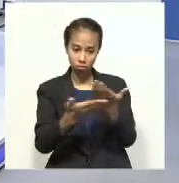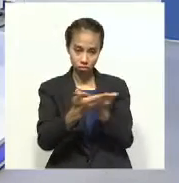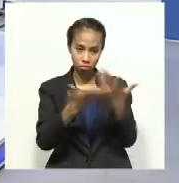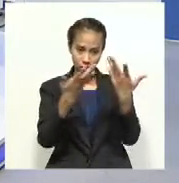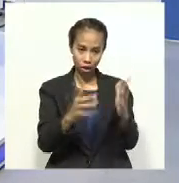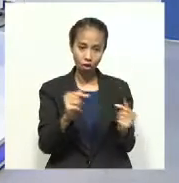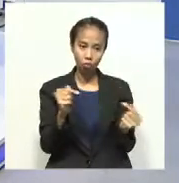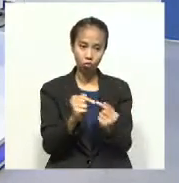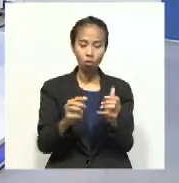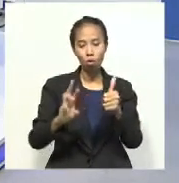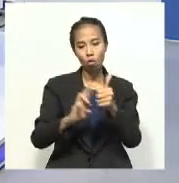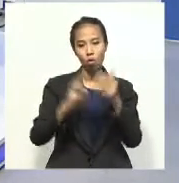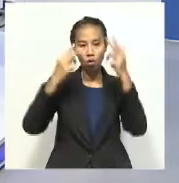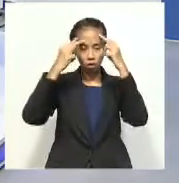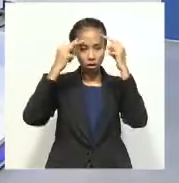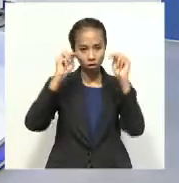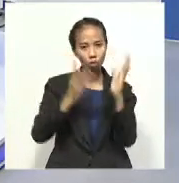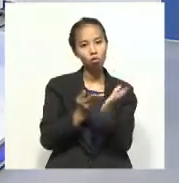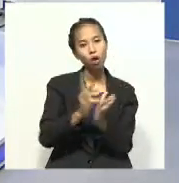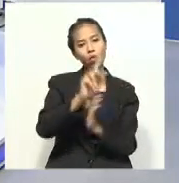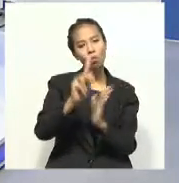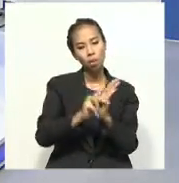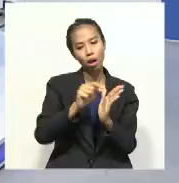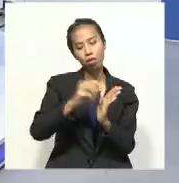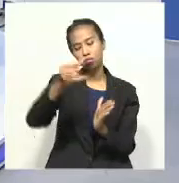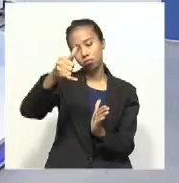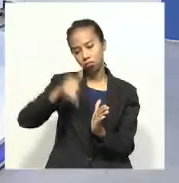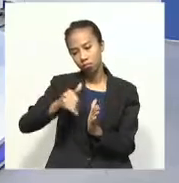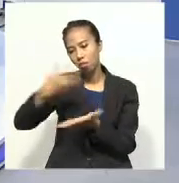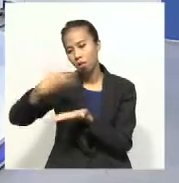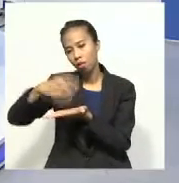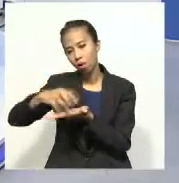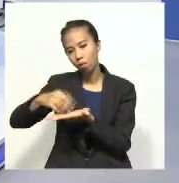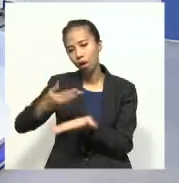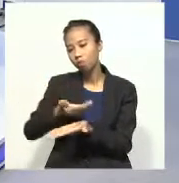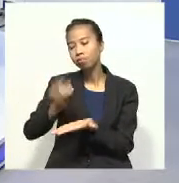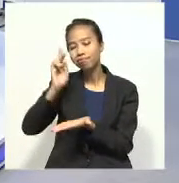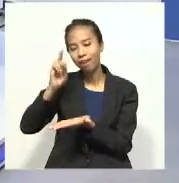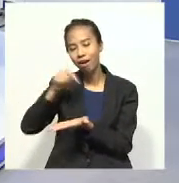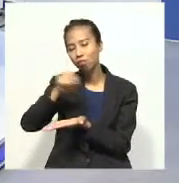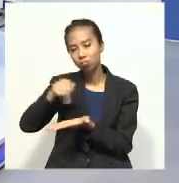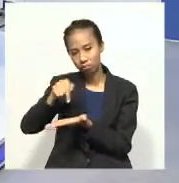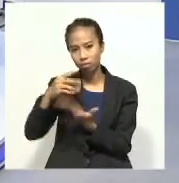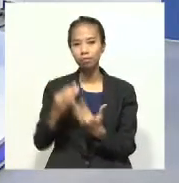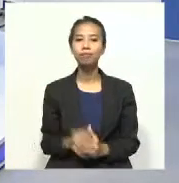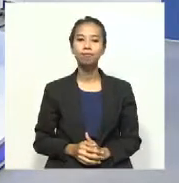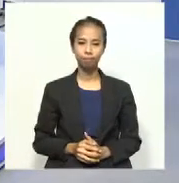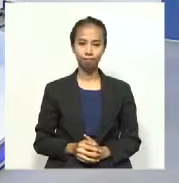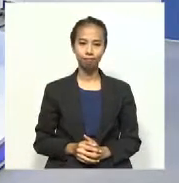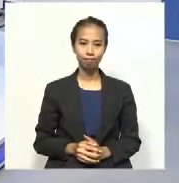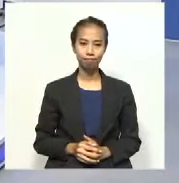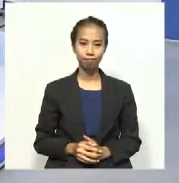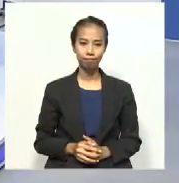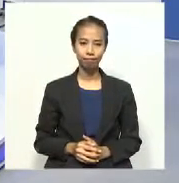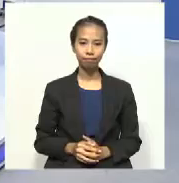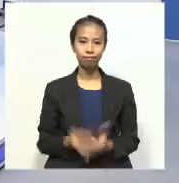ายวิษณุเครืองามรองนายกรัฐมนตรีก็จะเป็นผู้แถลงผลการหารือต่อสื่อมวลชนต่อไปค่ะคุณนิสาการคุณสกรกฎ